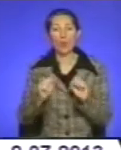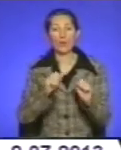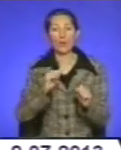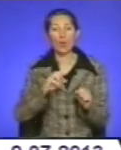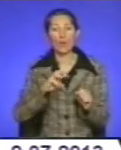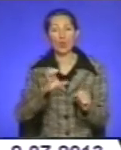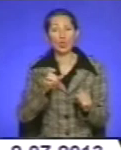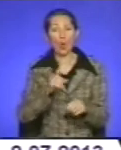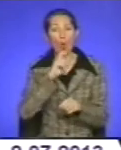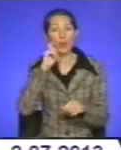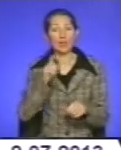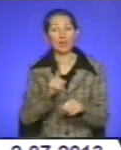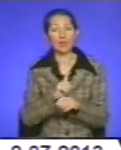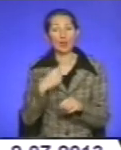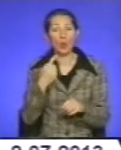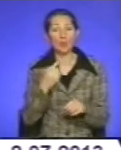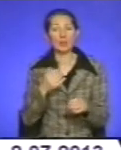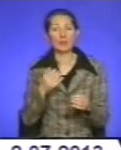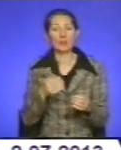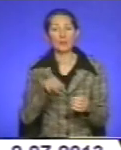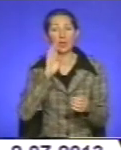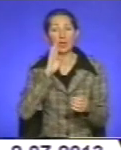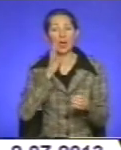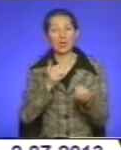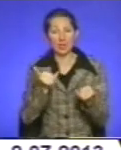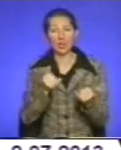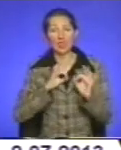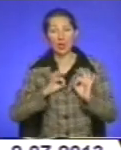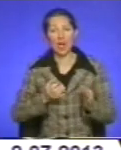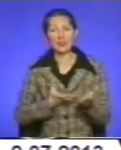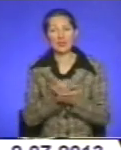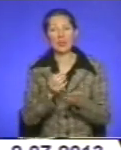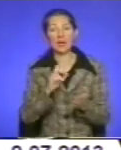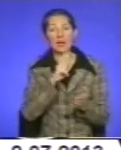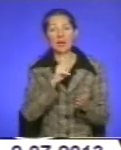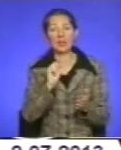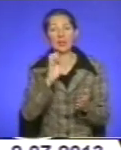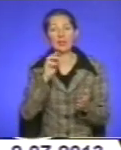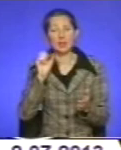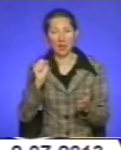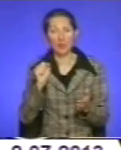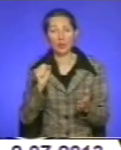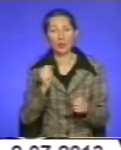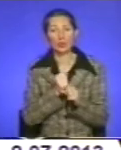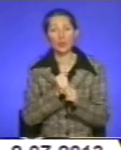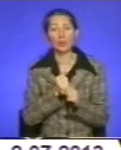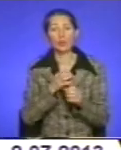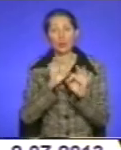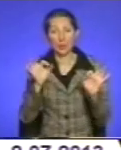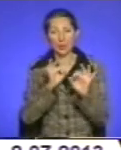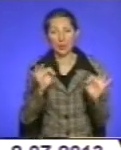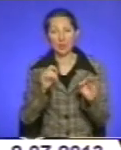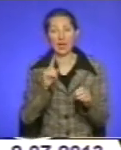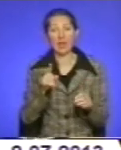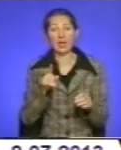сьогоднішній день підозрювана сплатила заставу в визначеному судом розмірі. У вчиненому зізналася тому, що її інкримінували